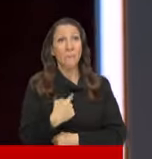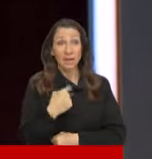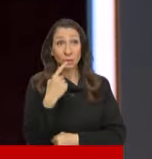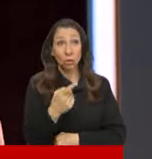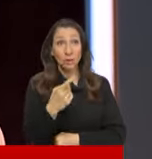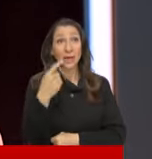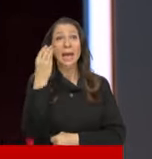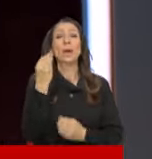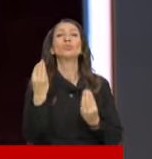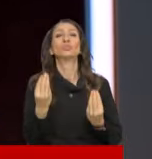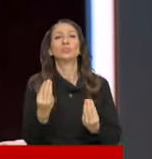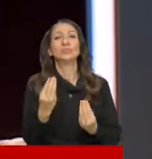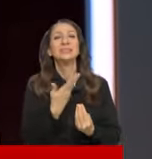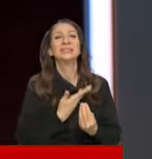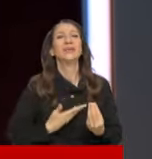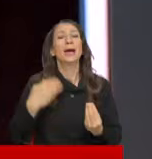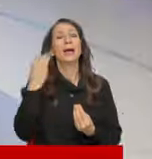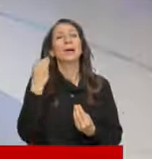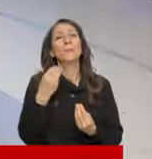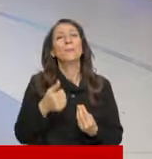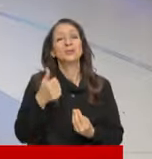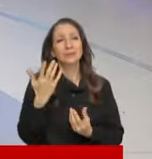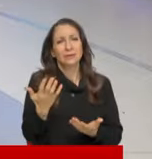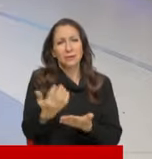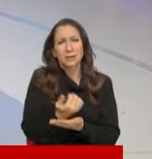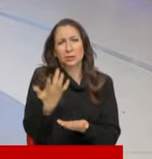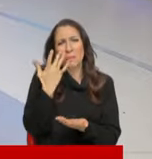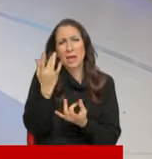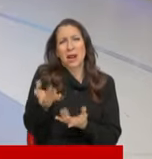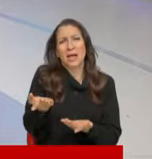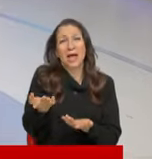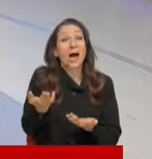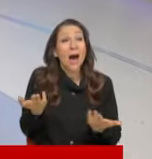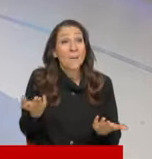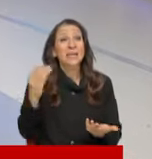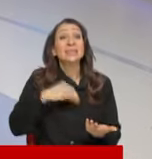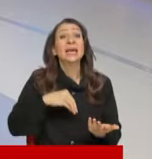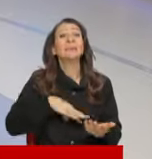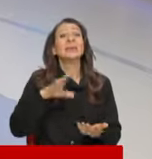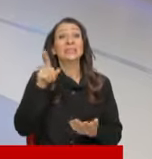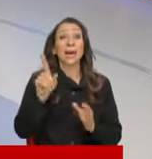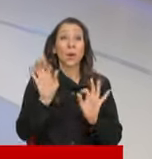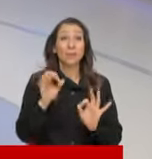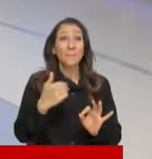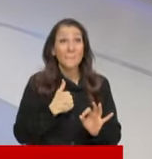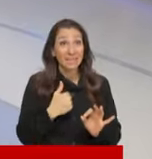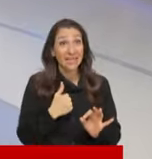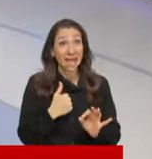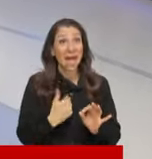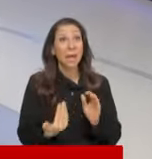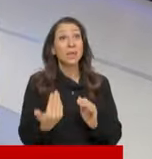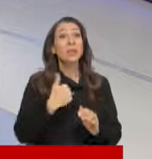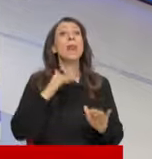diyorum ki ekremciğim sevgili Ekrem Başkanım zaten kazanacaksın belli ama Sanma ki Sadece sen öylesin bize de